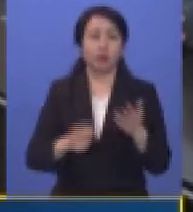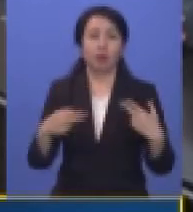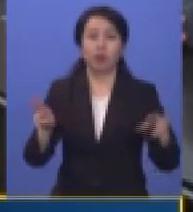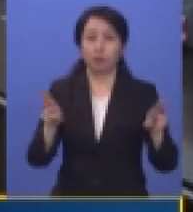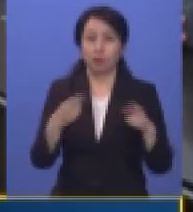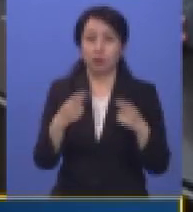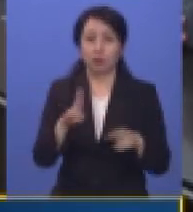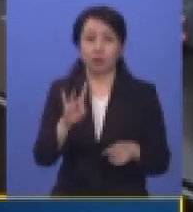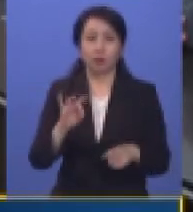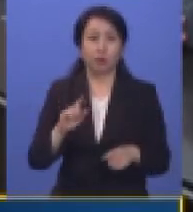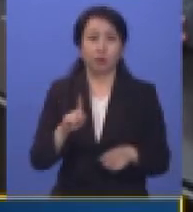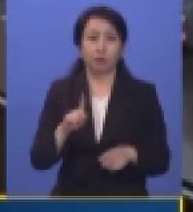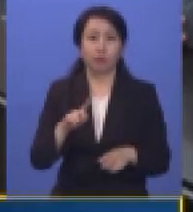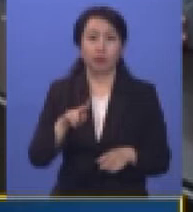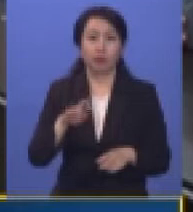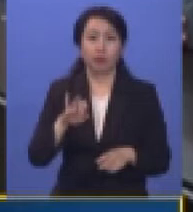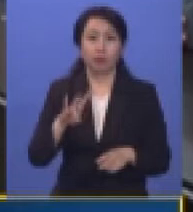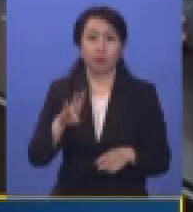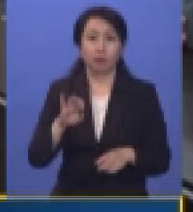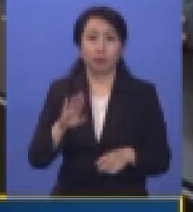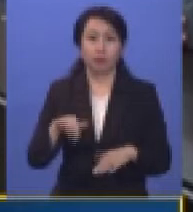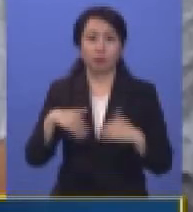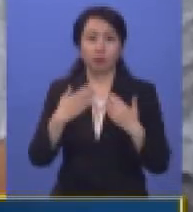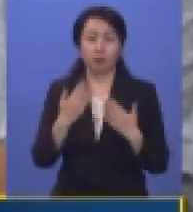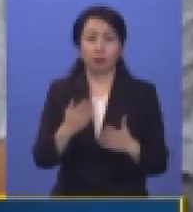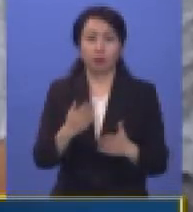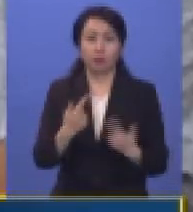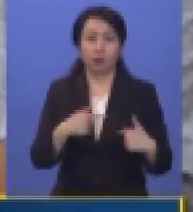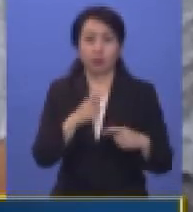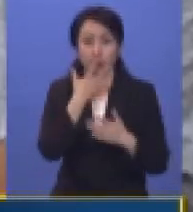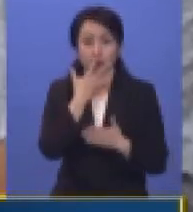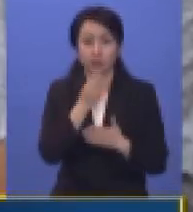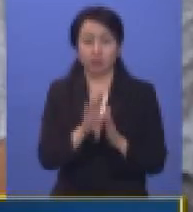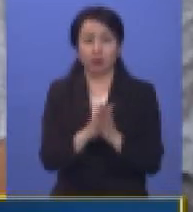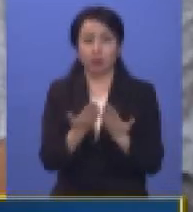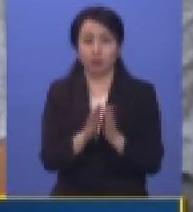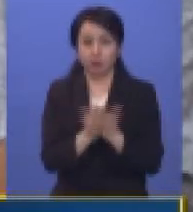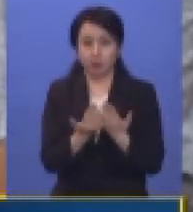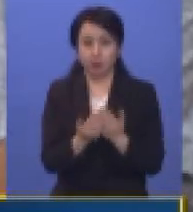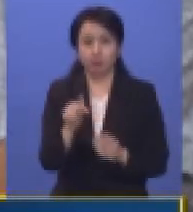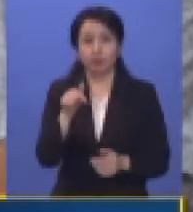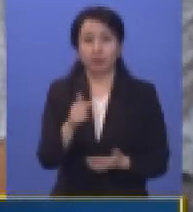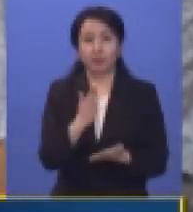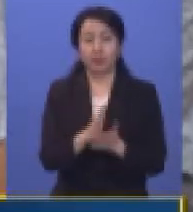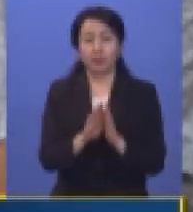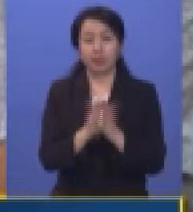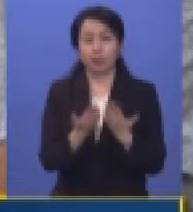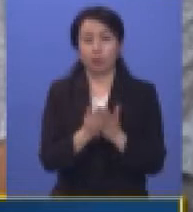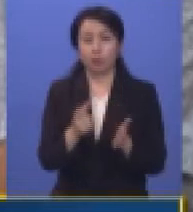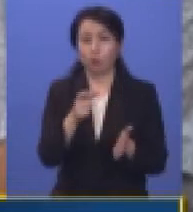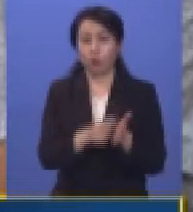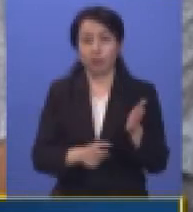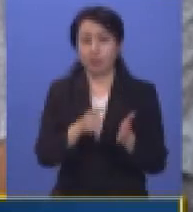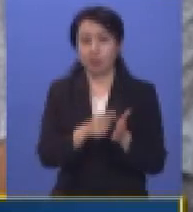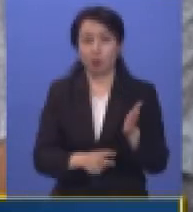Казахстана, поэт, писатель, драматург Баянгали Алимжанов передал в дар организации свои произведения. Среди них есть